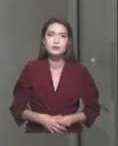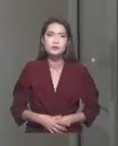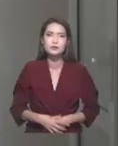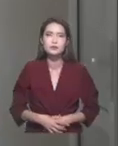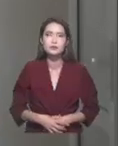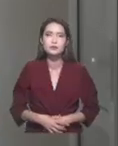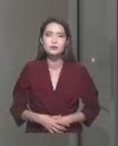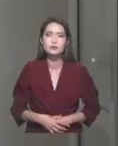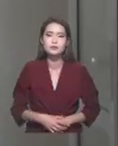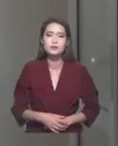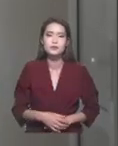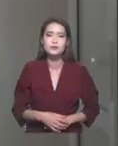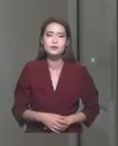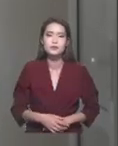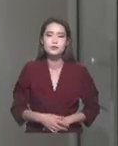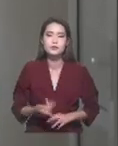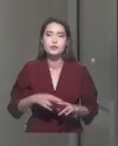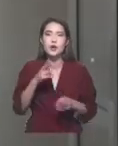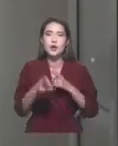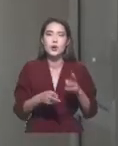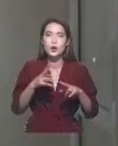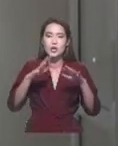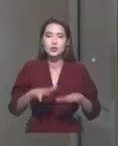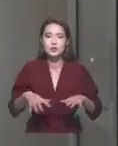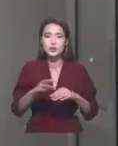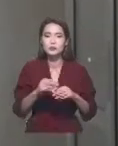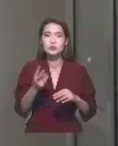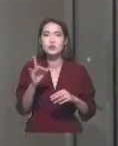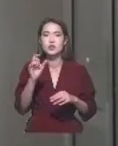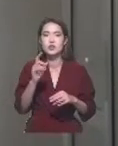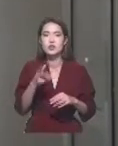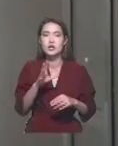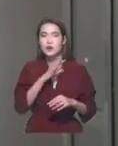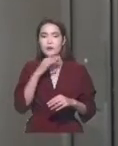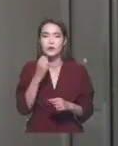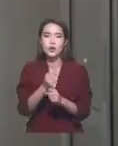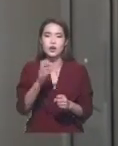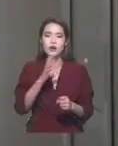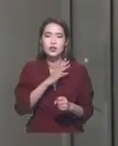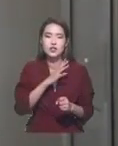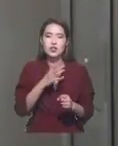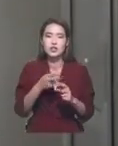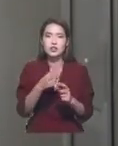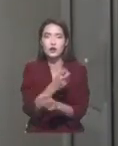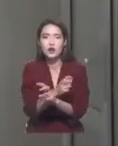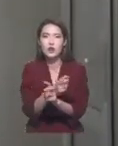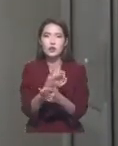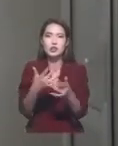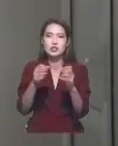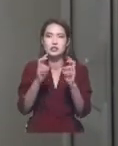Бұрын науқас ота жасаған кезде 3 рет 4 рет жасалатын еді. Сосын сүйек талып тастағаннан кейін, мына есепті жағы өзіңіздер